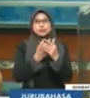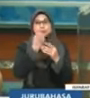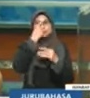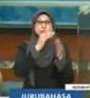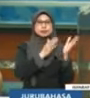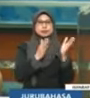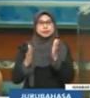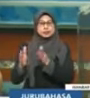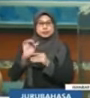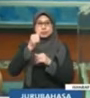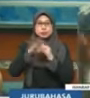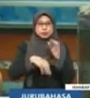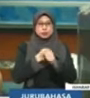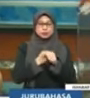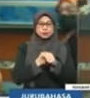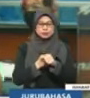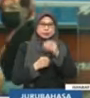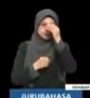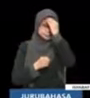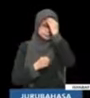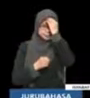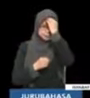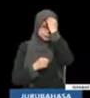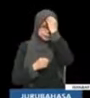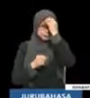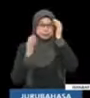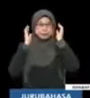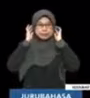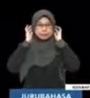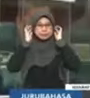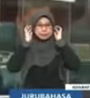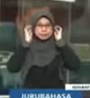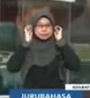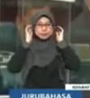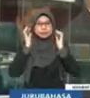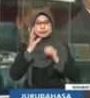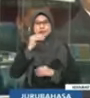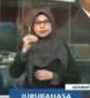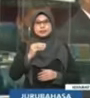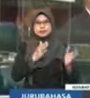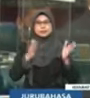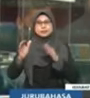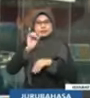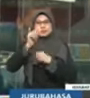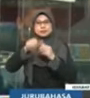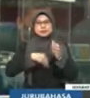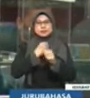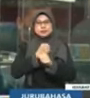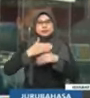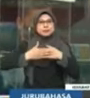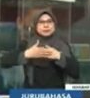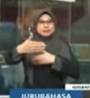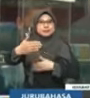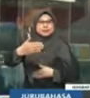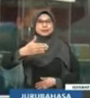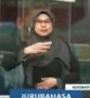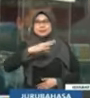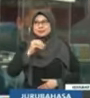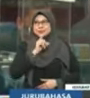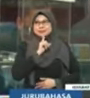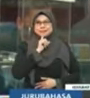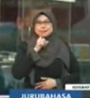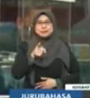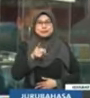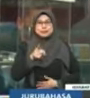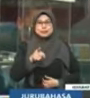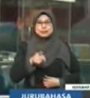dijalankan berkenaan dengan peraturan dan juga undang-undang pemilikan saham oleh Suruhanjaya Security berkenaan dengan kes KPSPRM dan juga siasatan telah